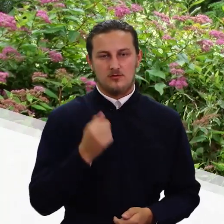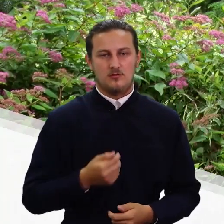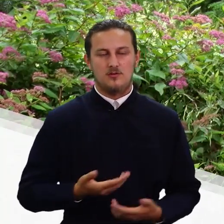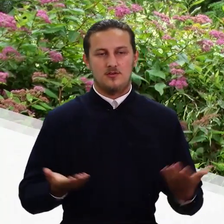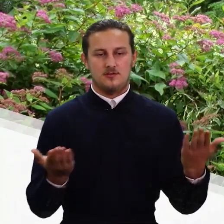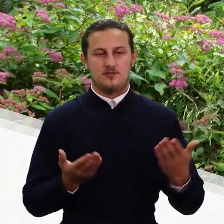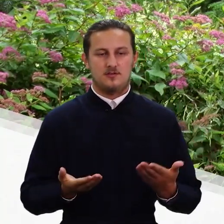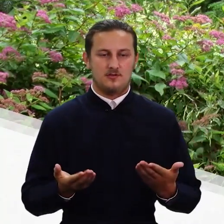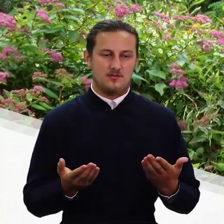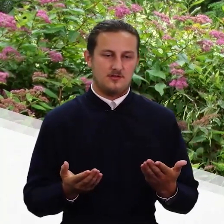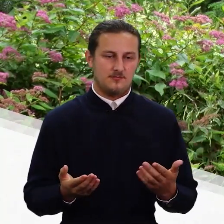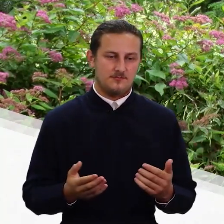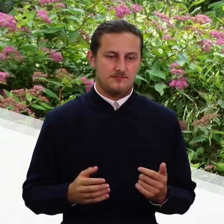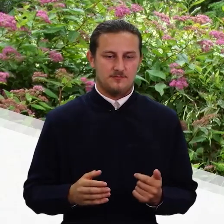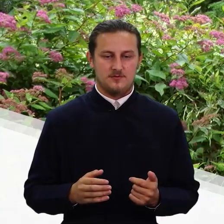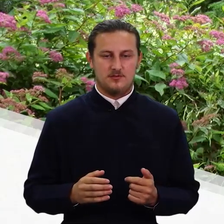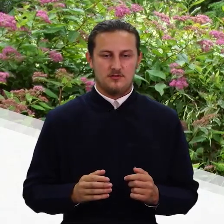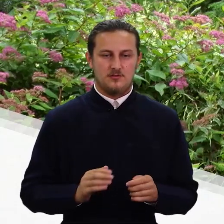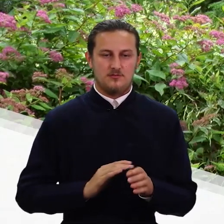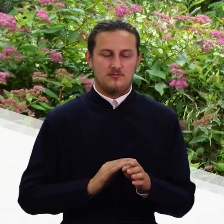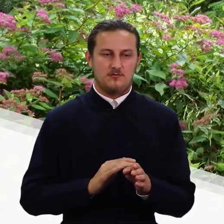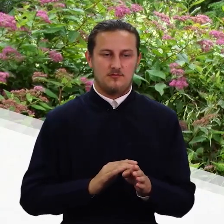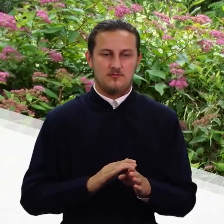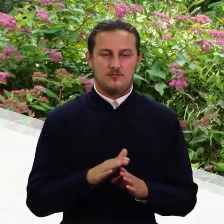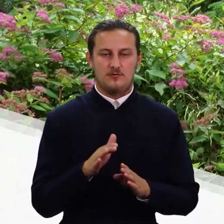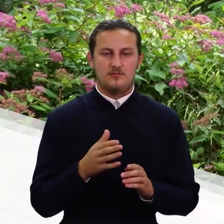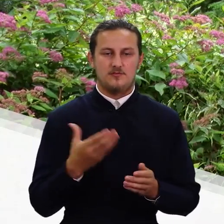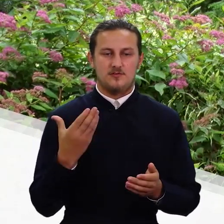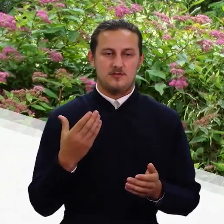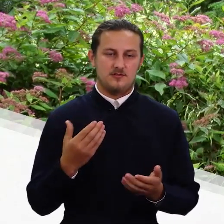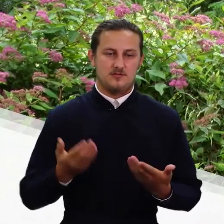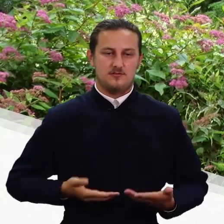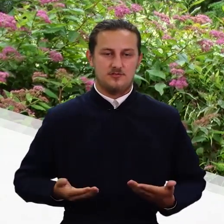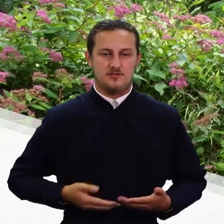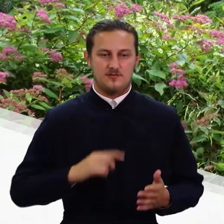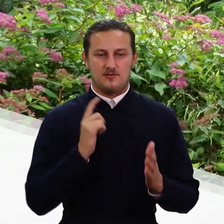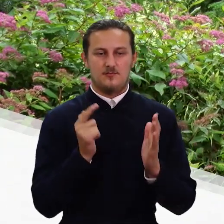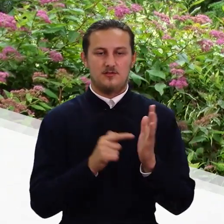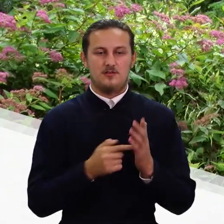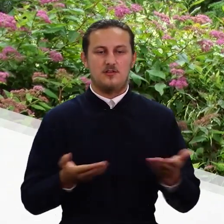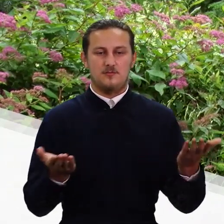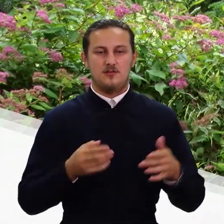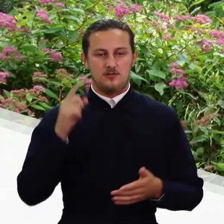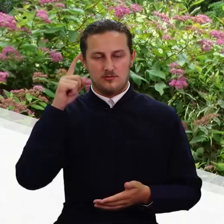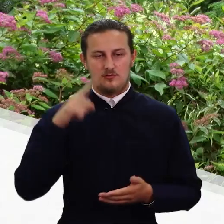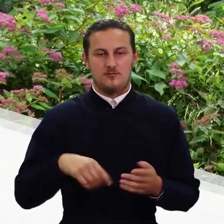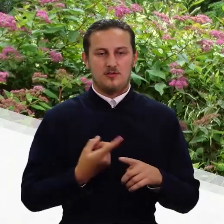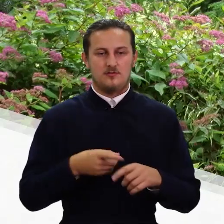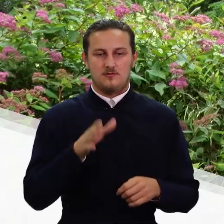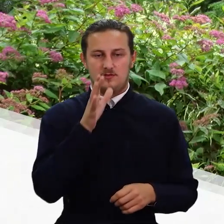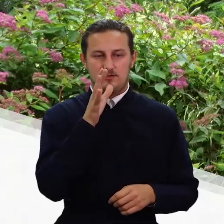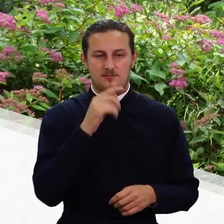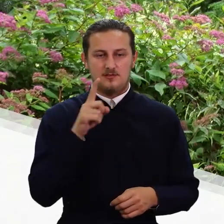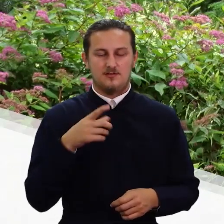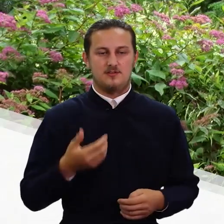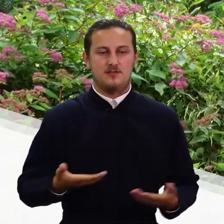ти, коли вже проходить певний час, переживши цей досвід спілкування з тим святим, ти розумієш, в цю хвилину за мене молився